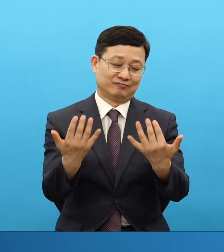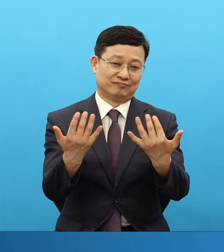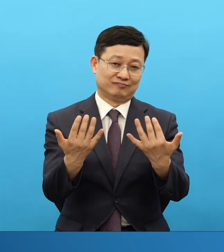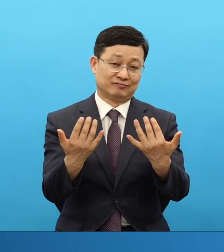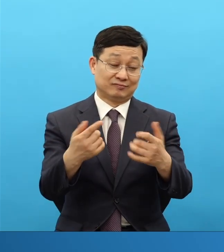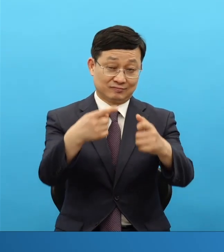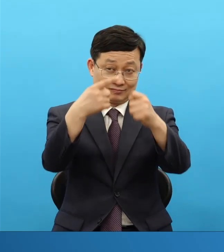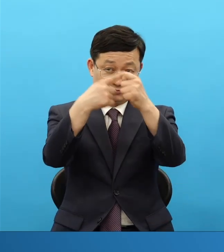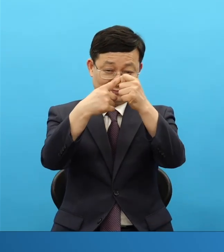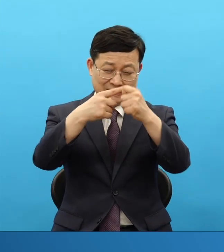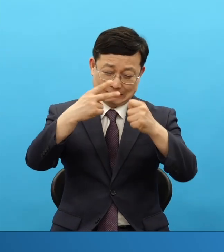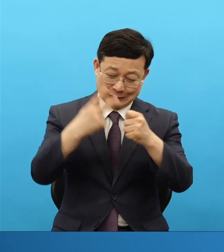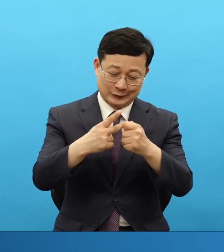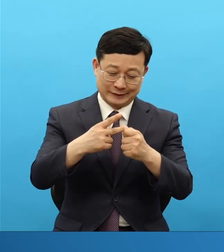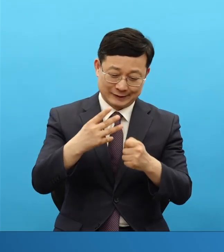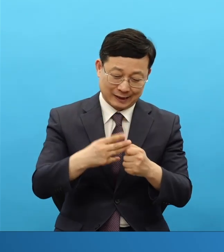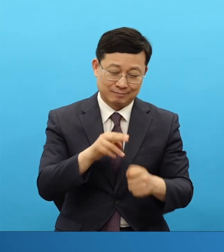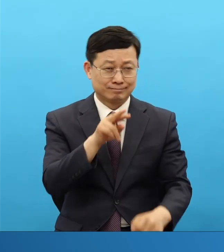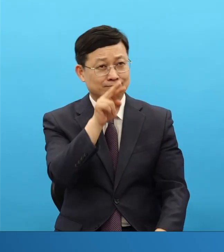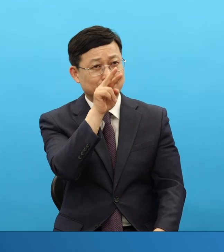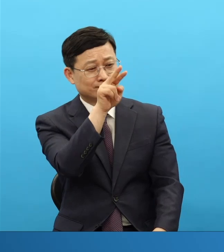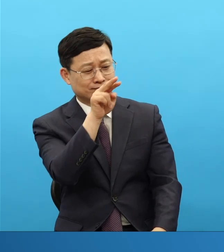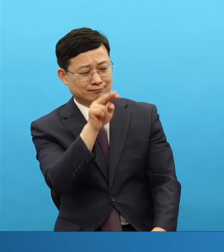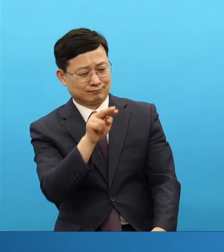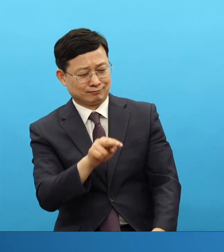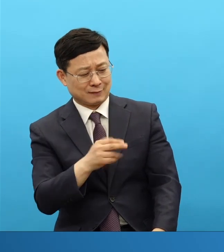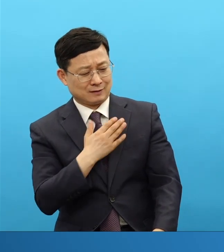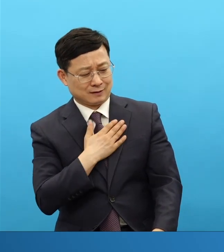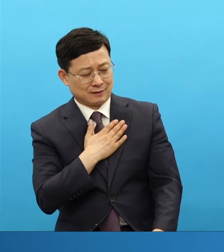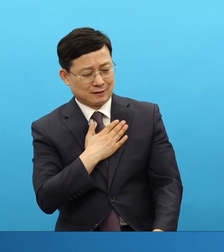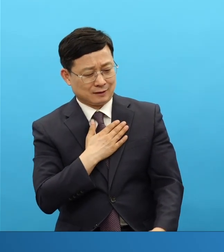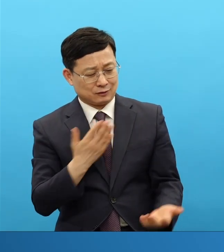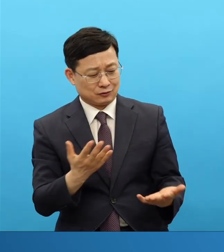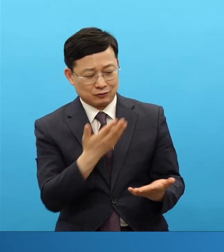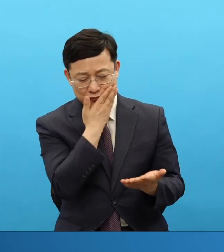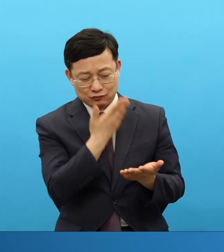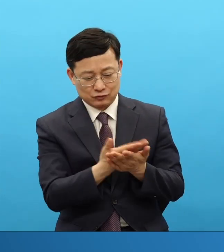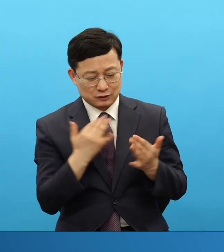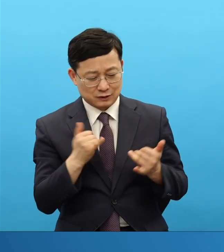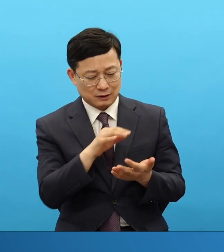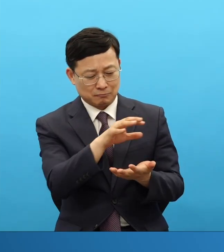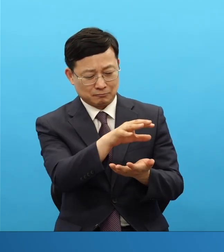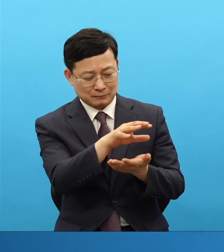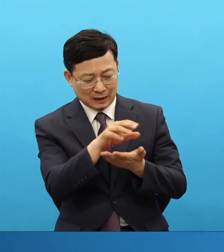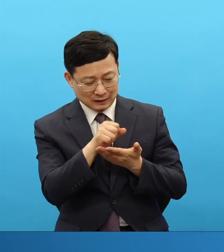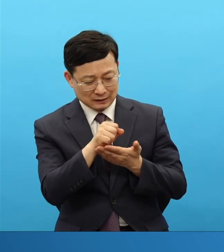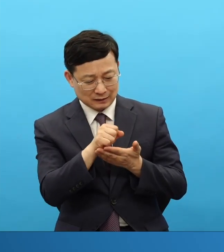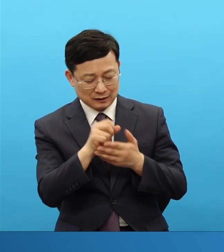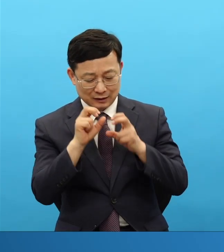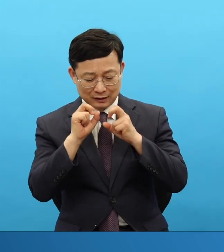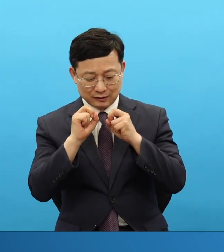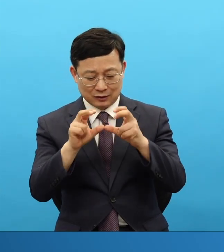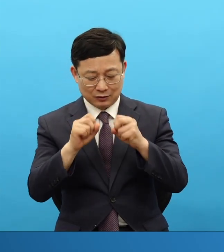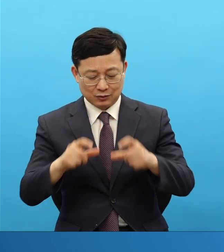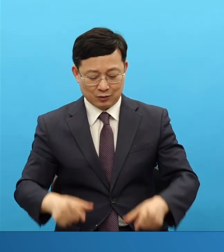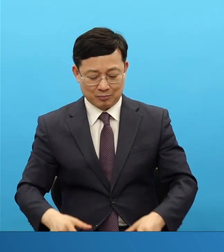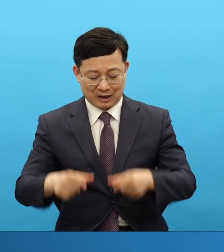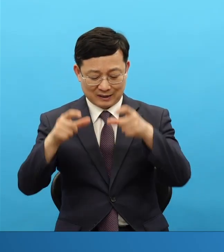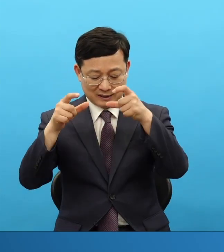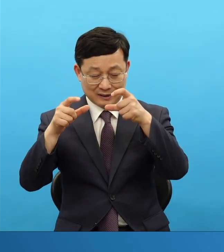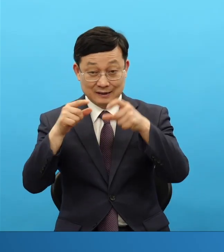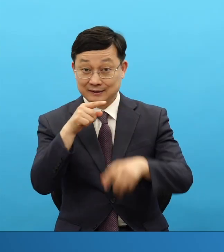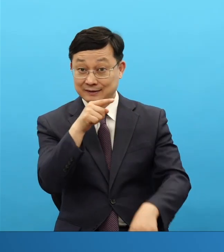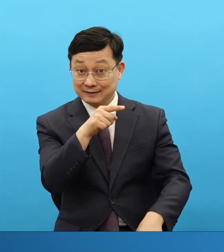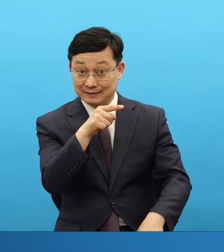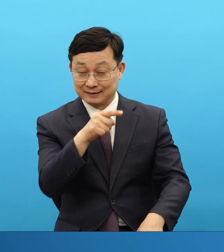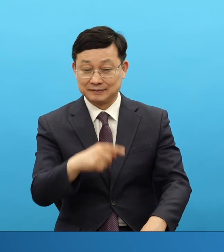되는 마지막 선교망대입니다. And this is the final missions partisan that our church officers 이거 잘 must enjoy. 아시겠지만요. I'm sure you